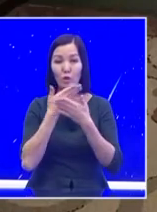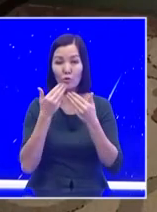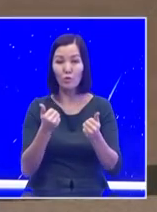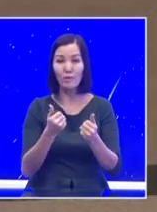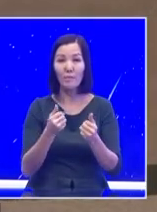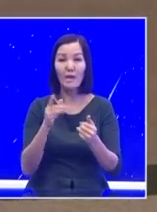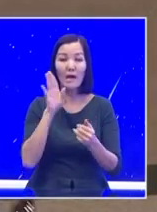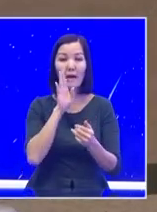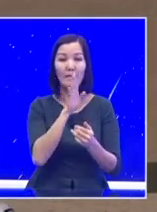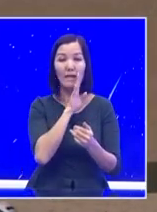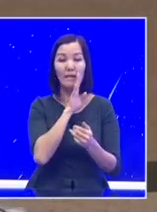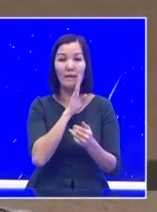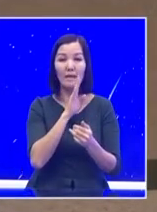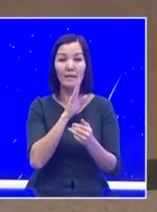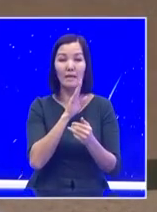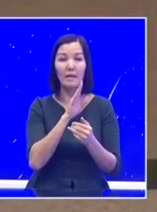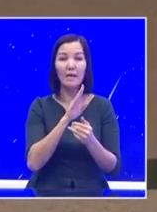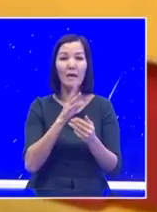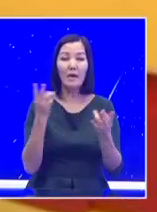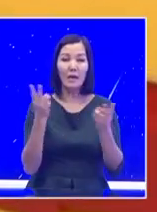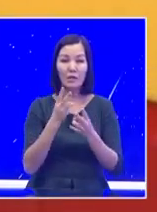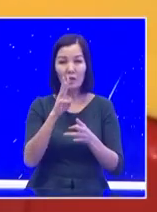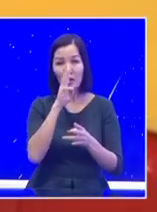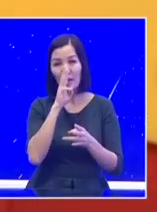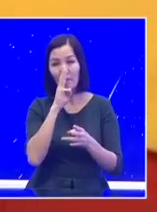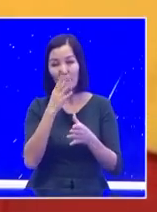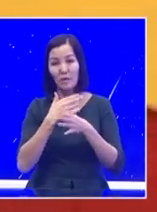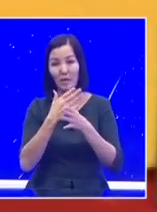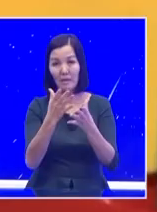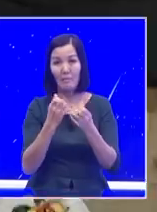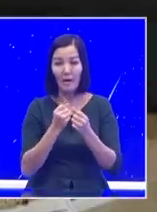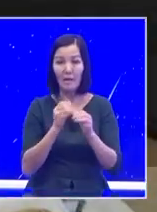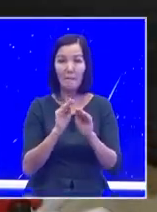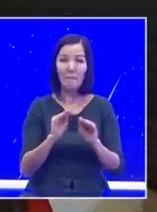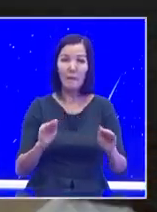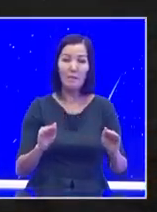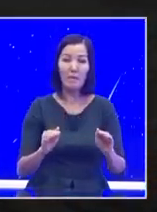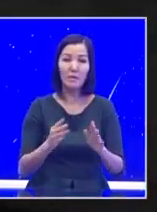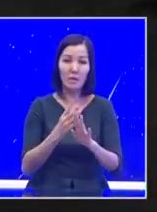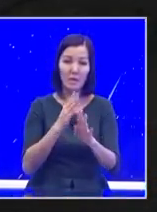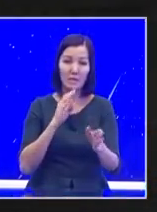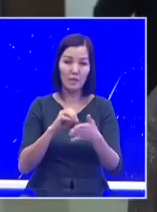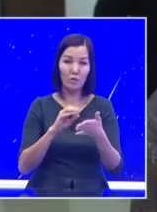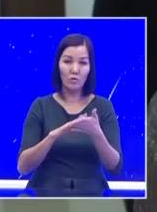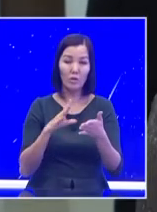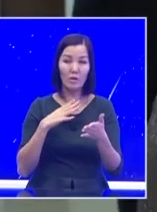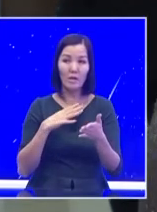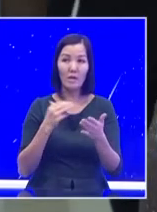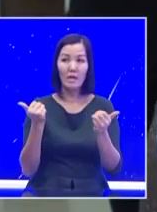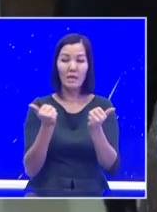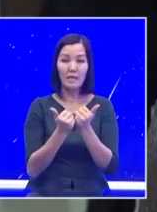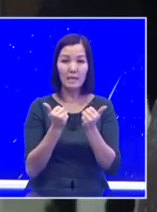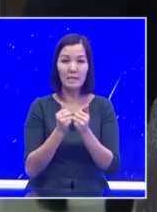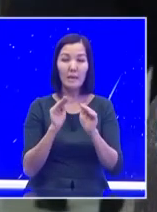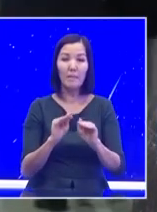Аналары балаларына ел қатарлы тиісті жүргек пұл, тиесілі жәрдемақы алады. Балабақшаға да жалпы кезекке тұрады. Егіздерін